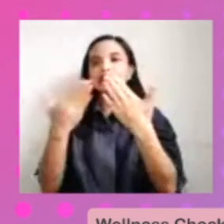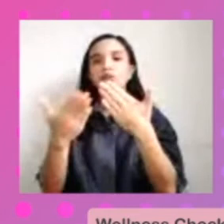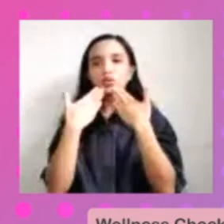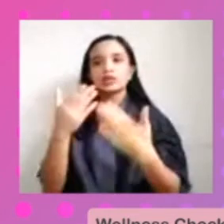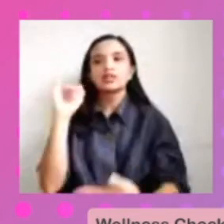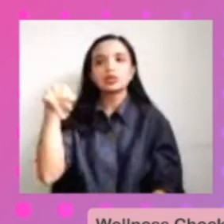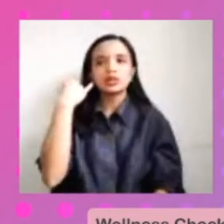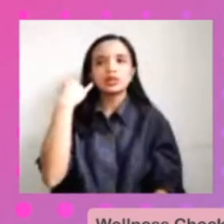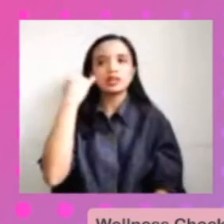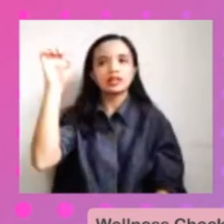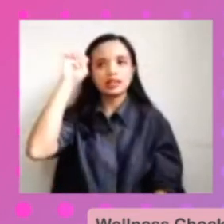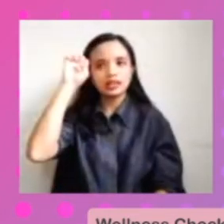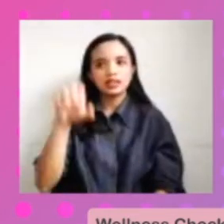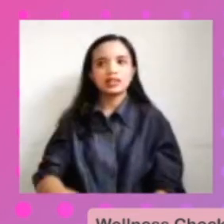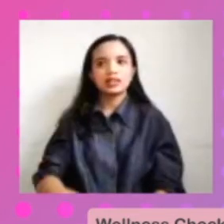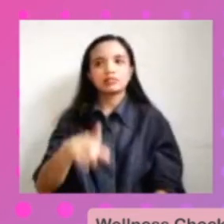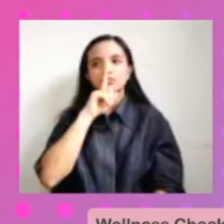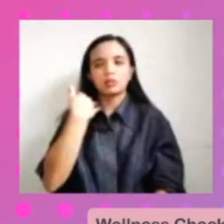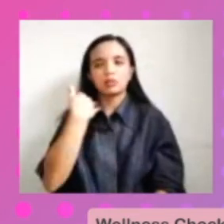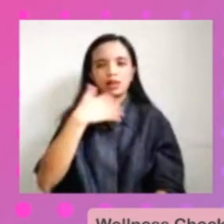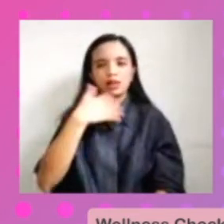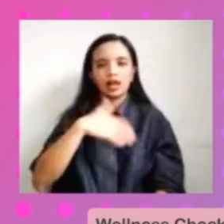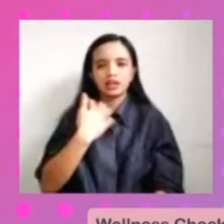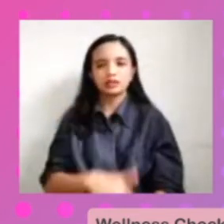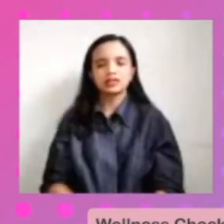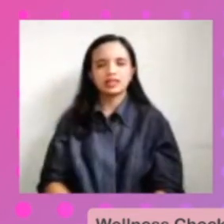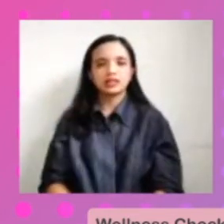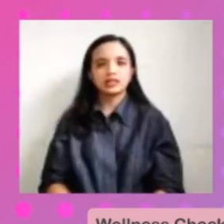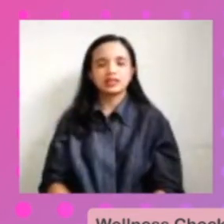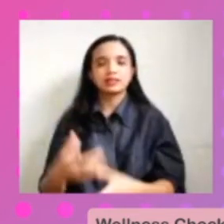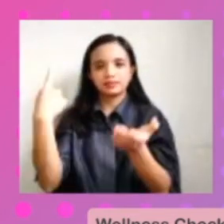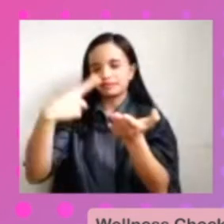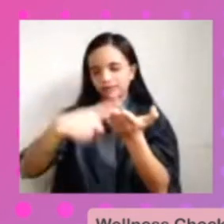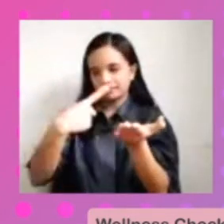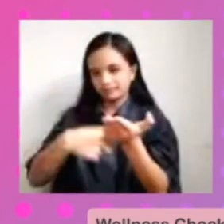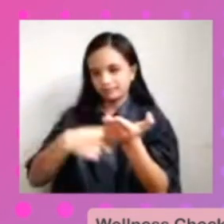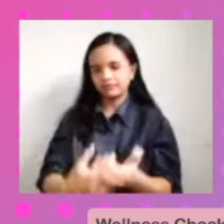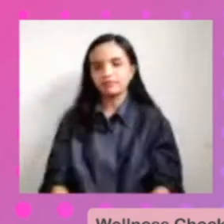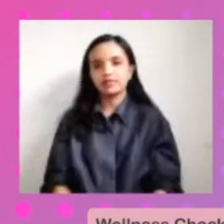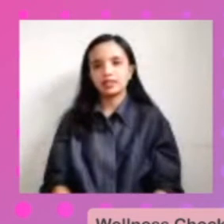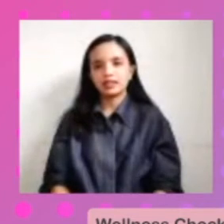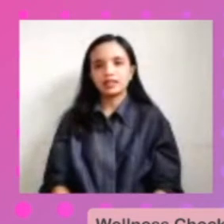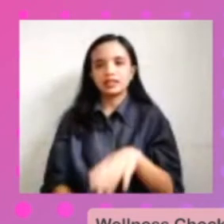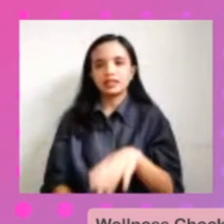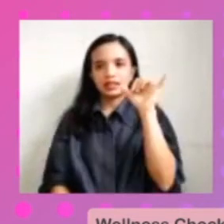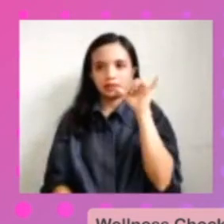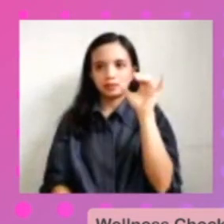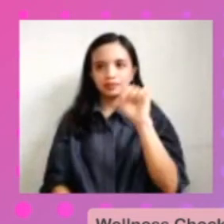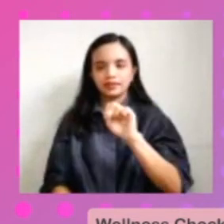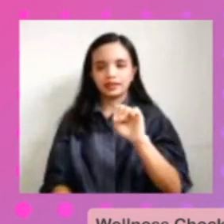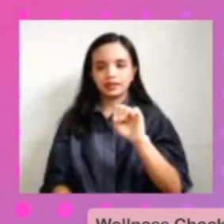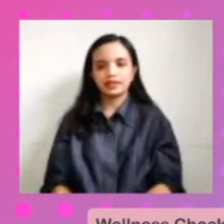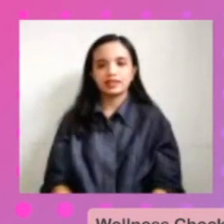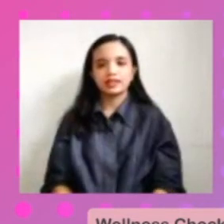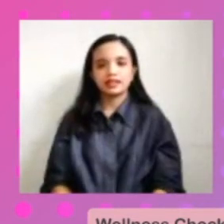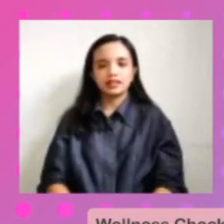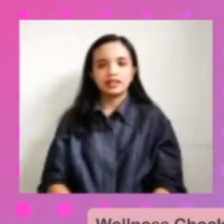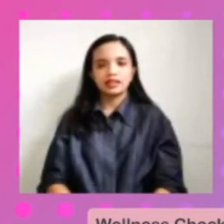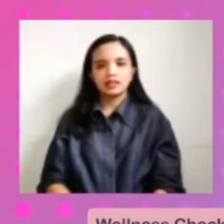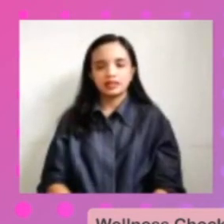Domingo, kay Miss Mary Ann Walder Reyes, kay Miss Beatriz Acosta Madriaga, sa mga taga SDO Ilocos